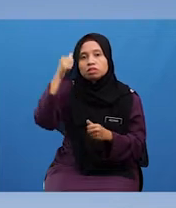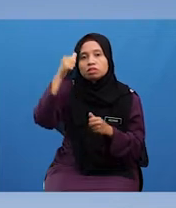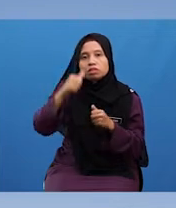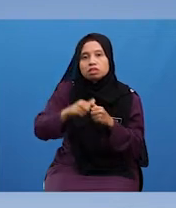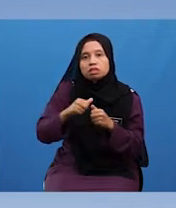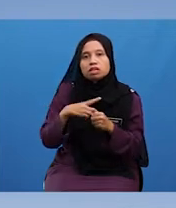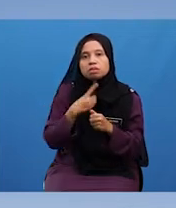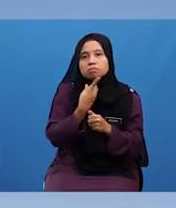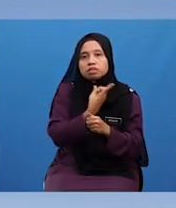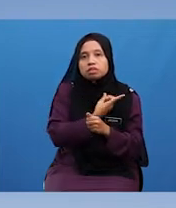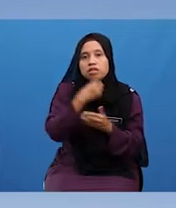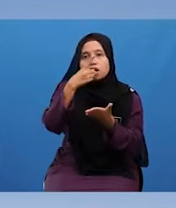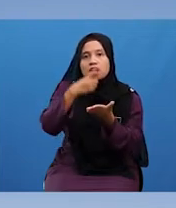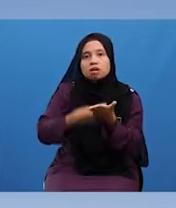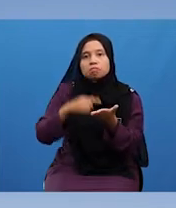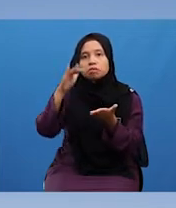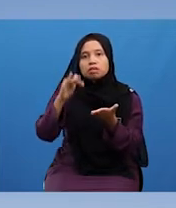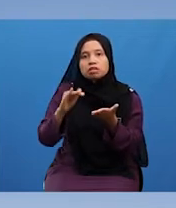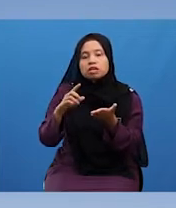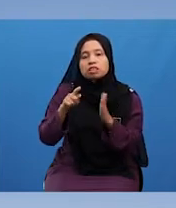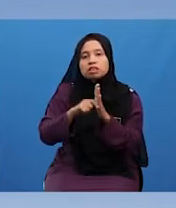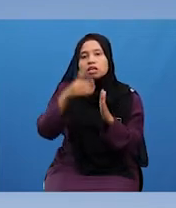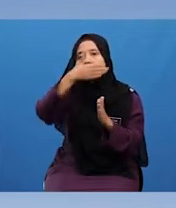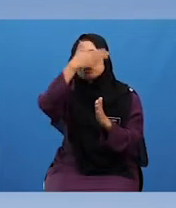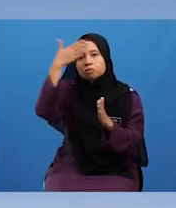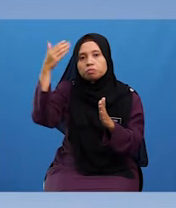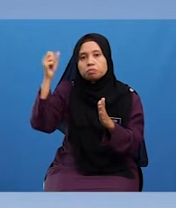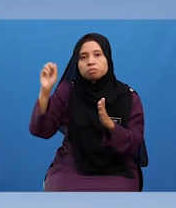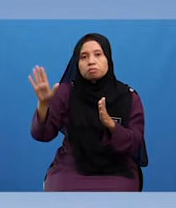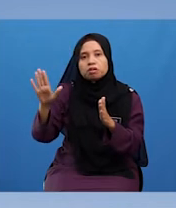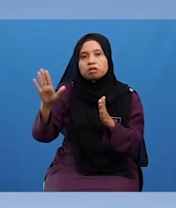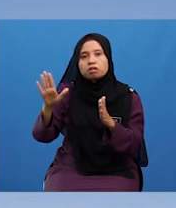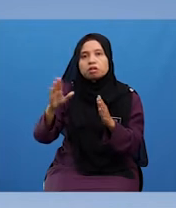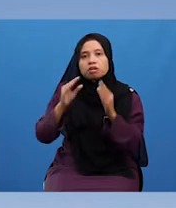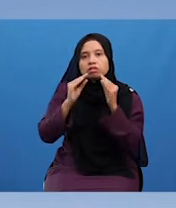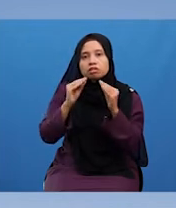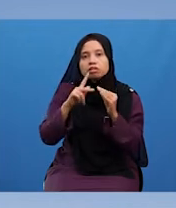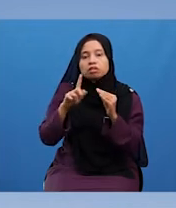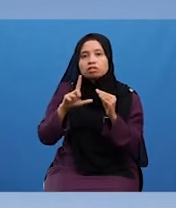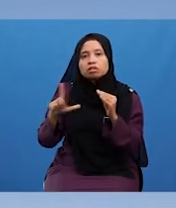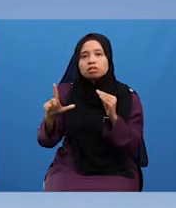Allah, ingatkan kami apa yang terlupa,